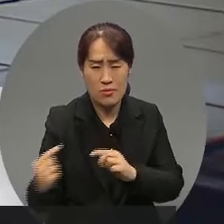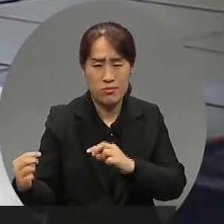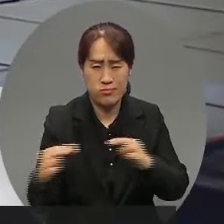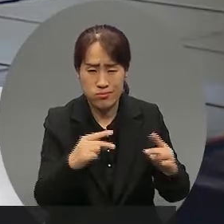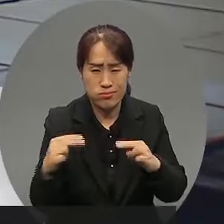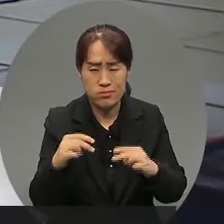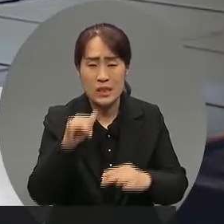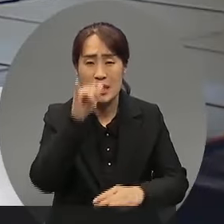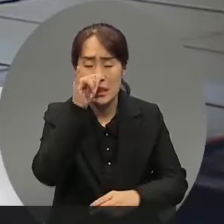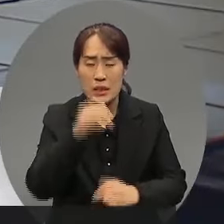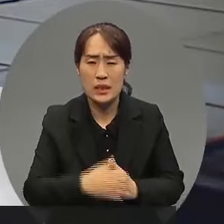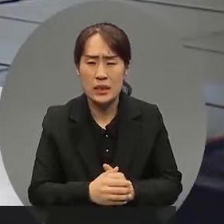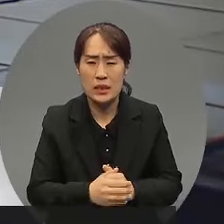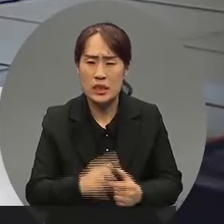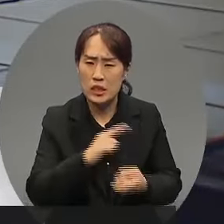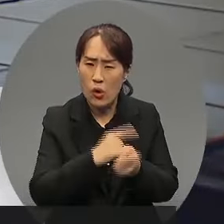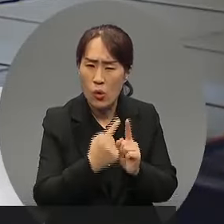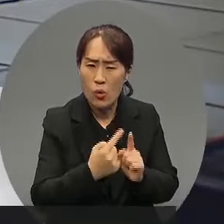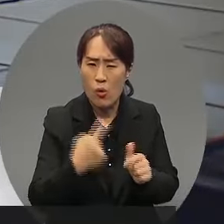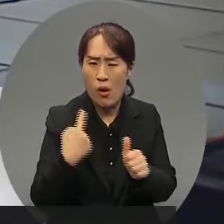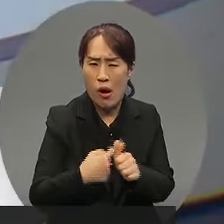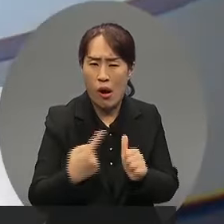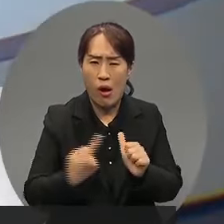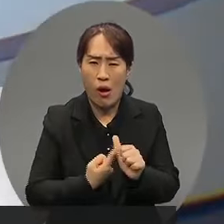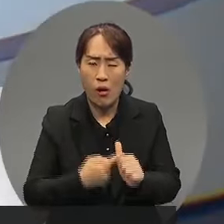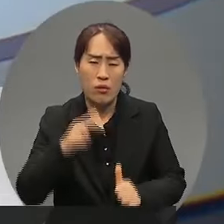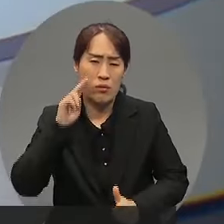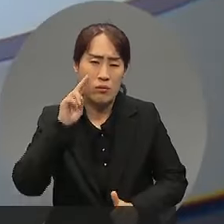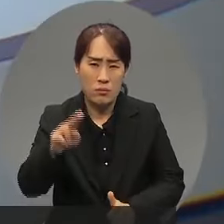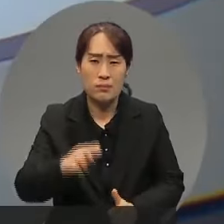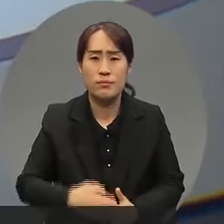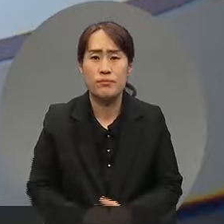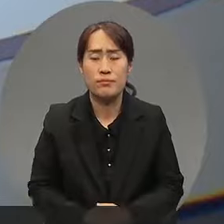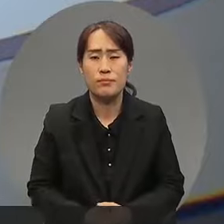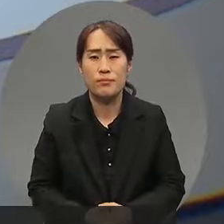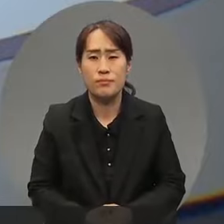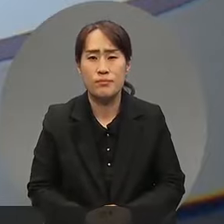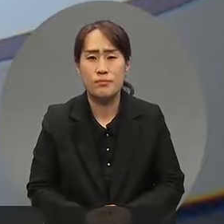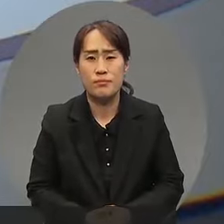벌어졌는데 네거티브 공방도 치열했습니다 김대훈